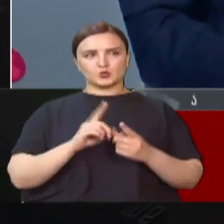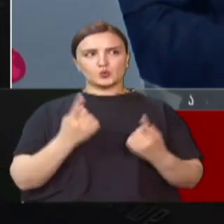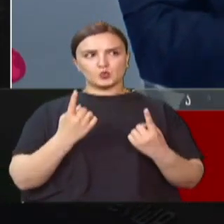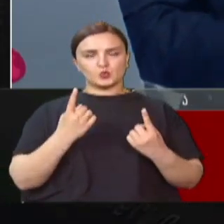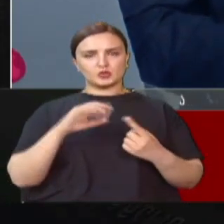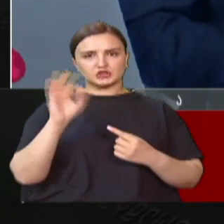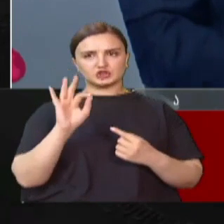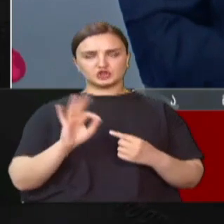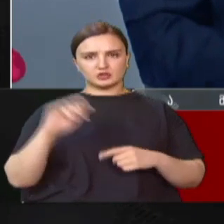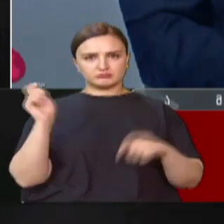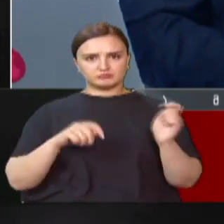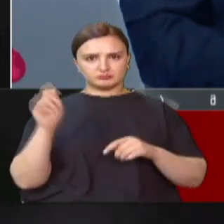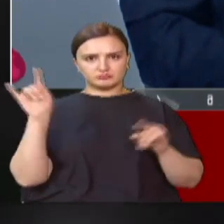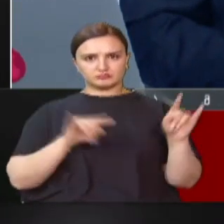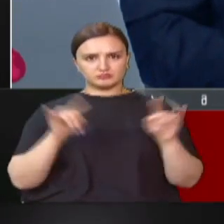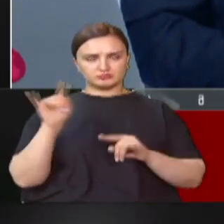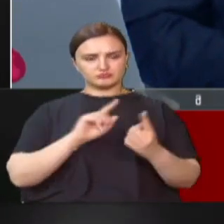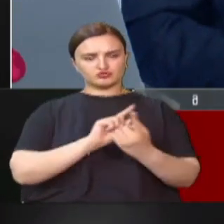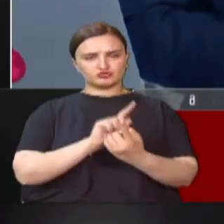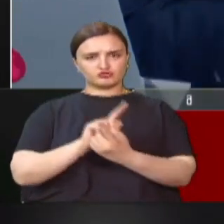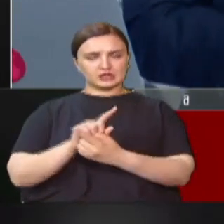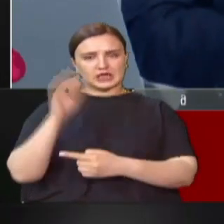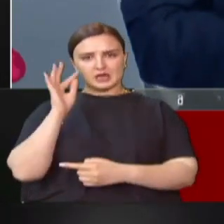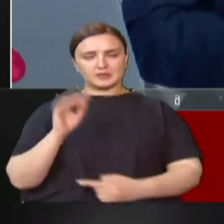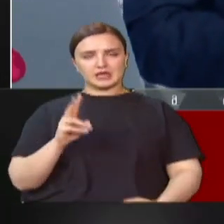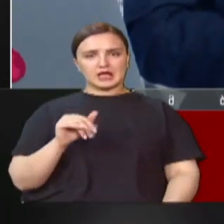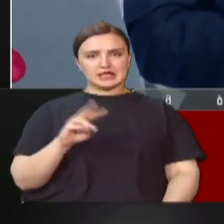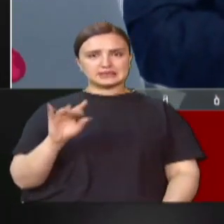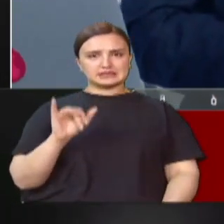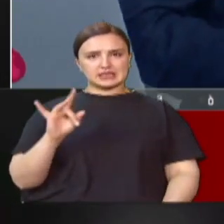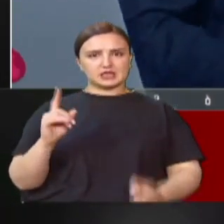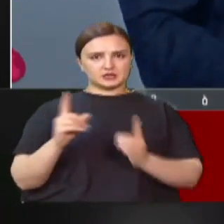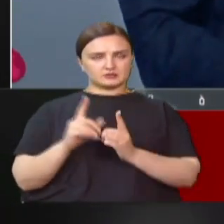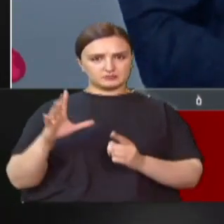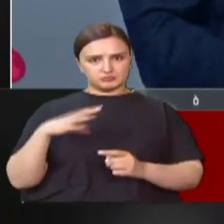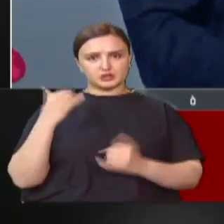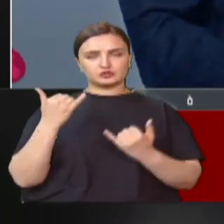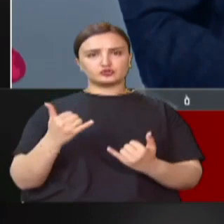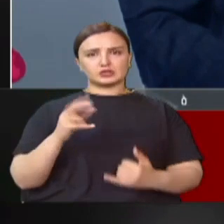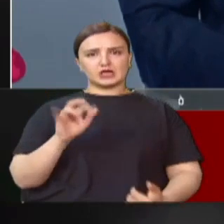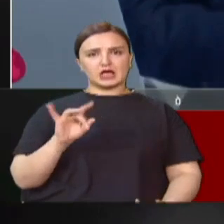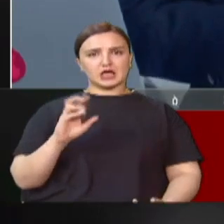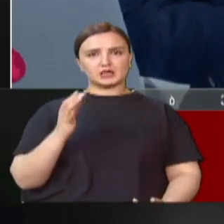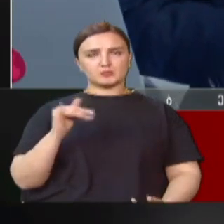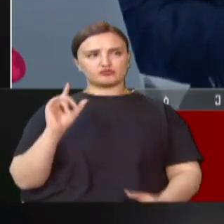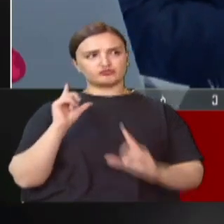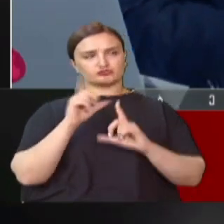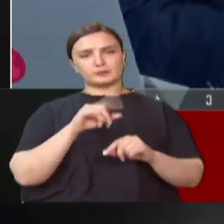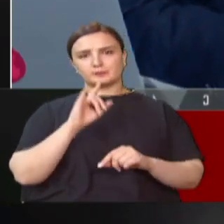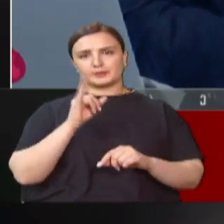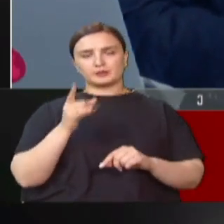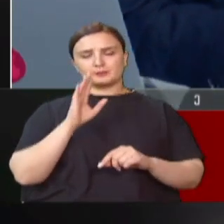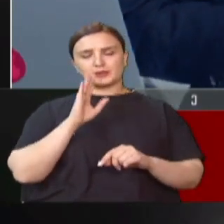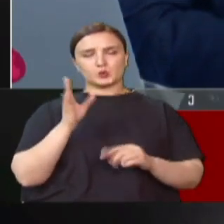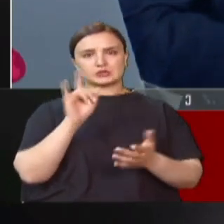შეხვედრები. გერმანიის კანცლერი შეხვდა საქართველოს პრემიერ-მინისტრს, დღეს ირაკლი ღარიბაშვილი უშუალოდ ბრიუსელში იმყოფება. Რა